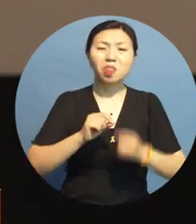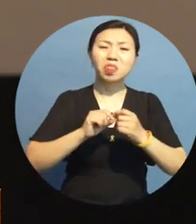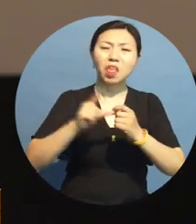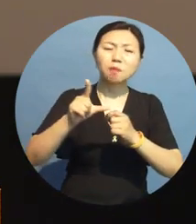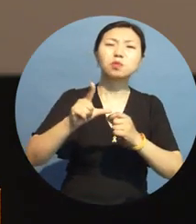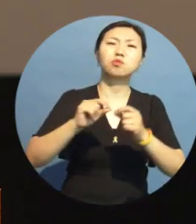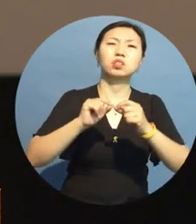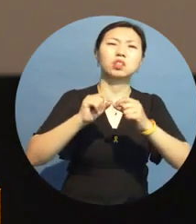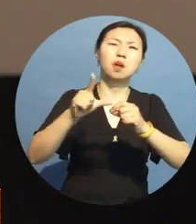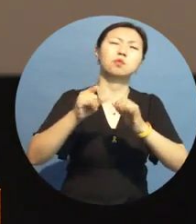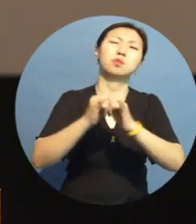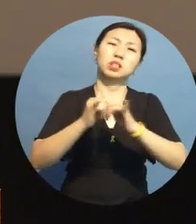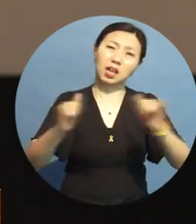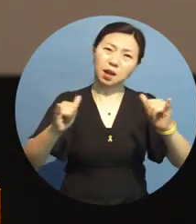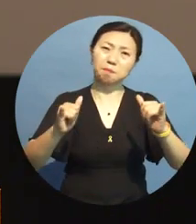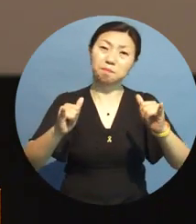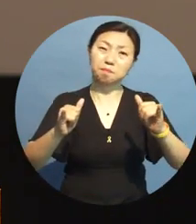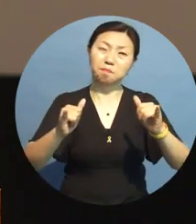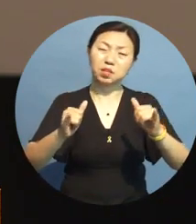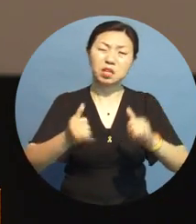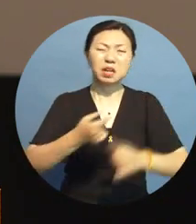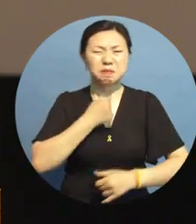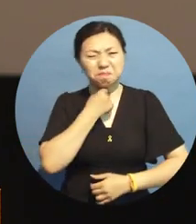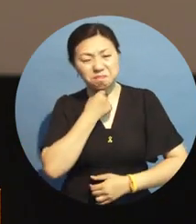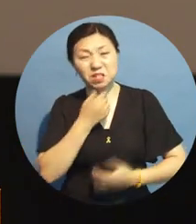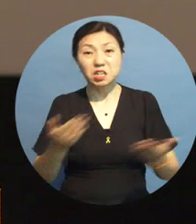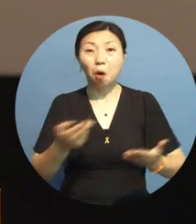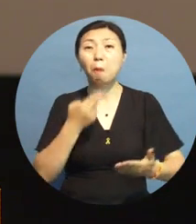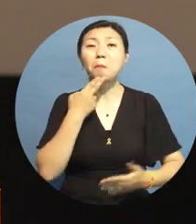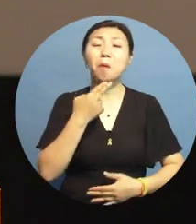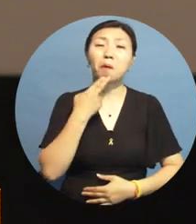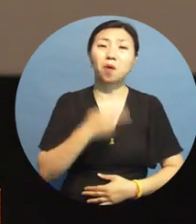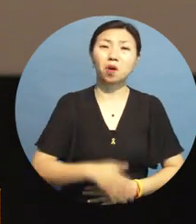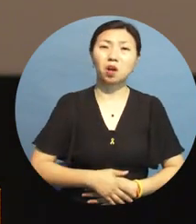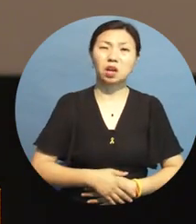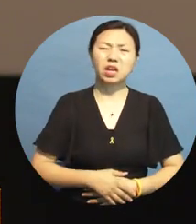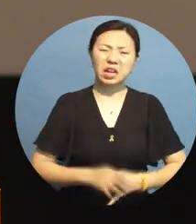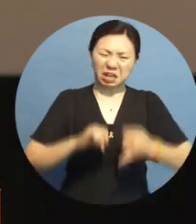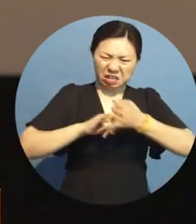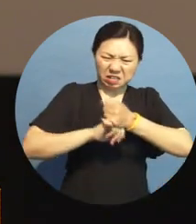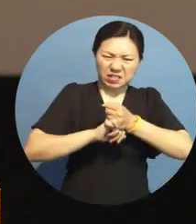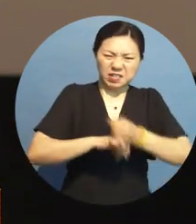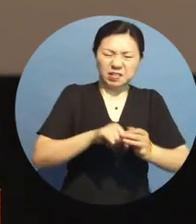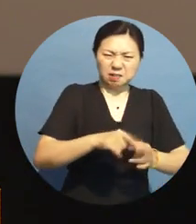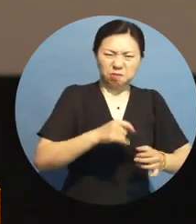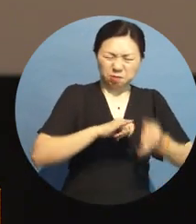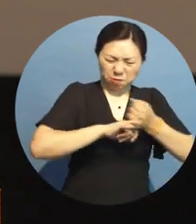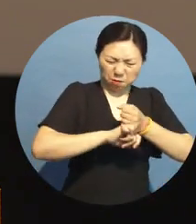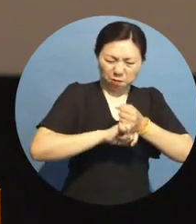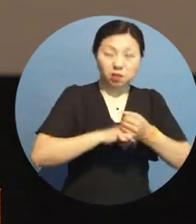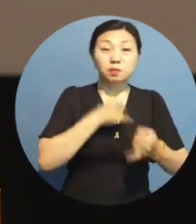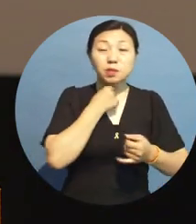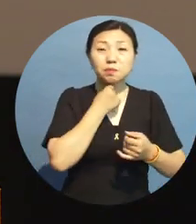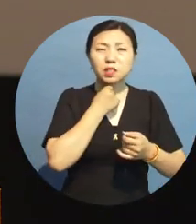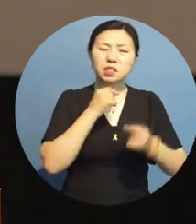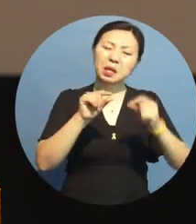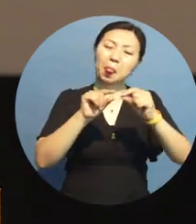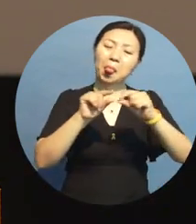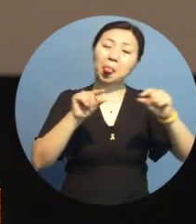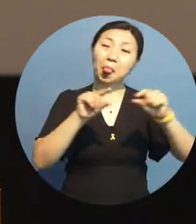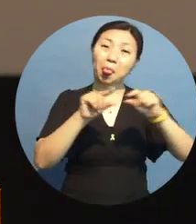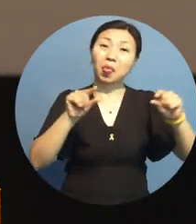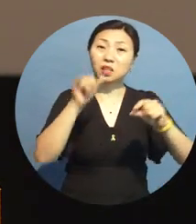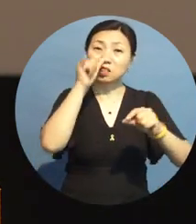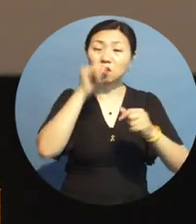네. 꼭 하고 싶다. 이거는 열에 한두 명이에요. 그러면 아무거나 해도 돼요. 그럴